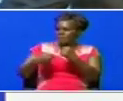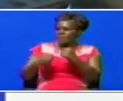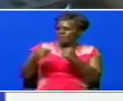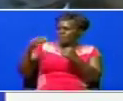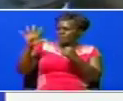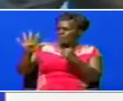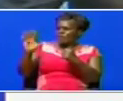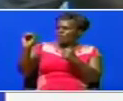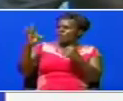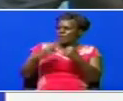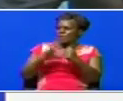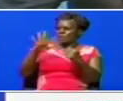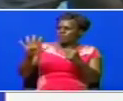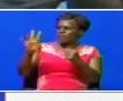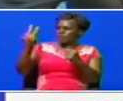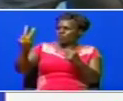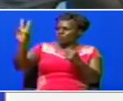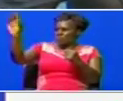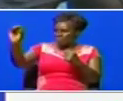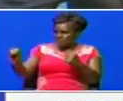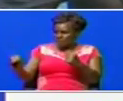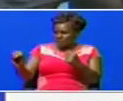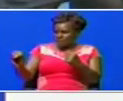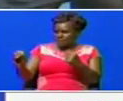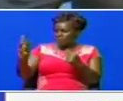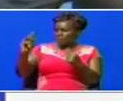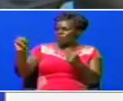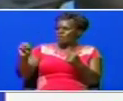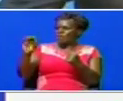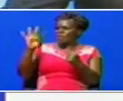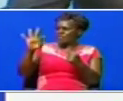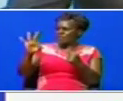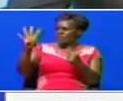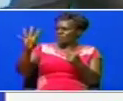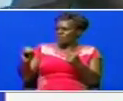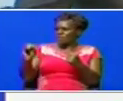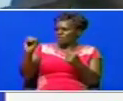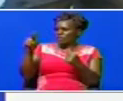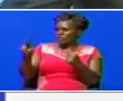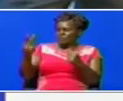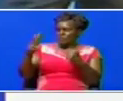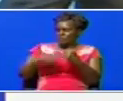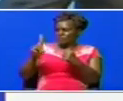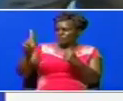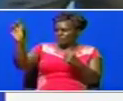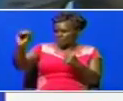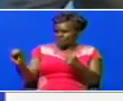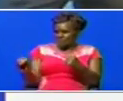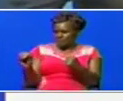106,508, 52%. Michael Maura, 340, 0.17%.